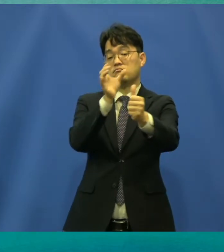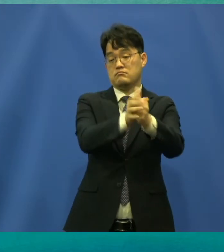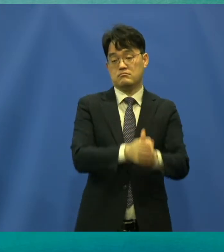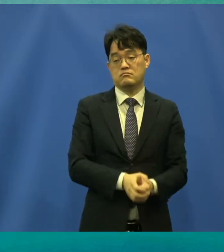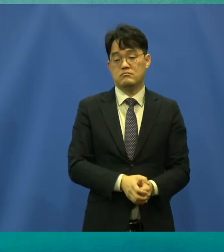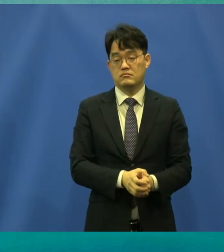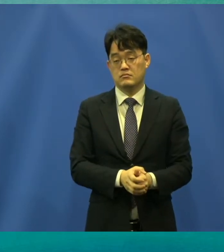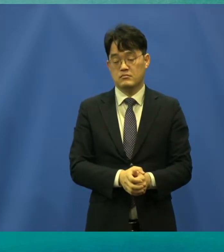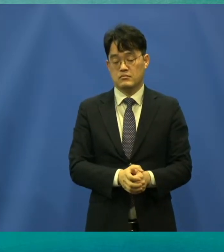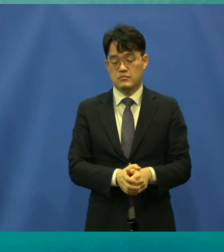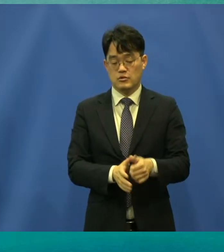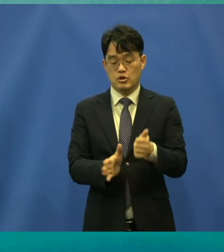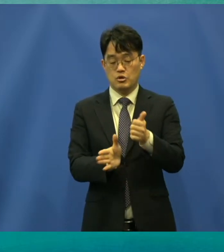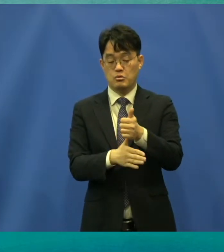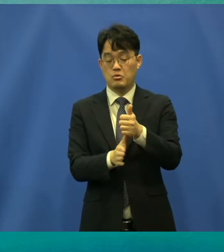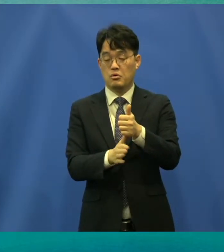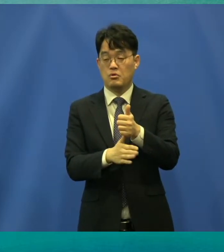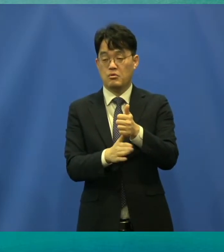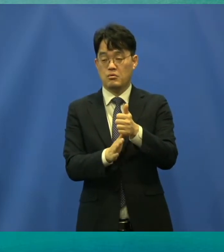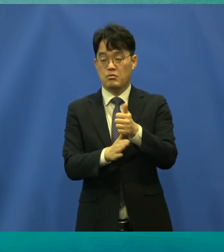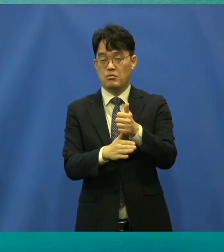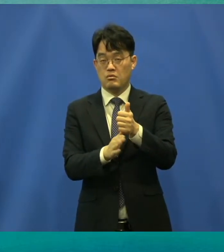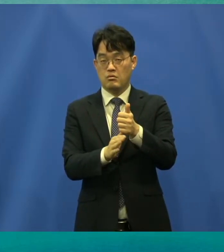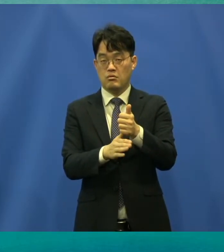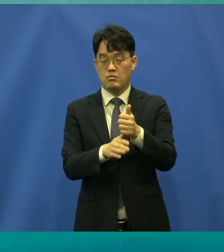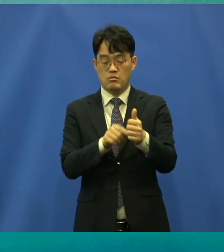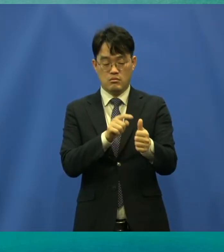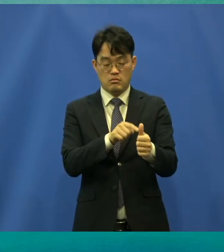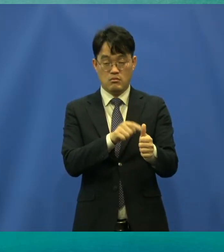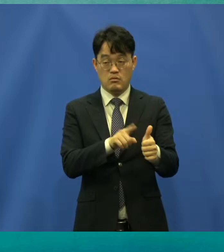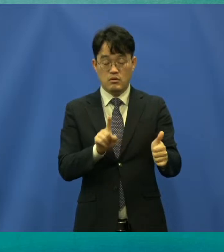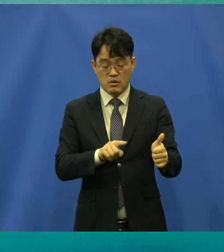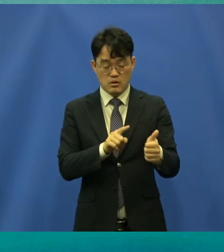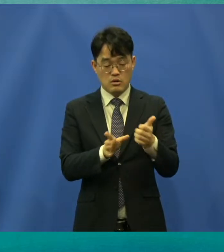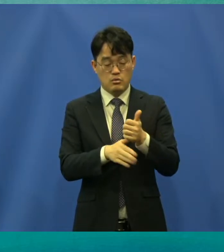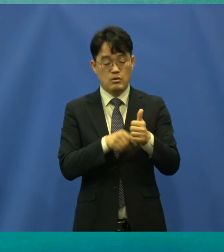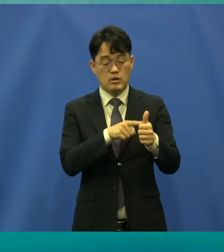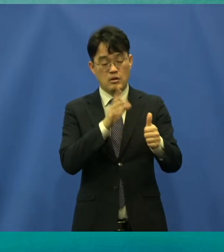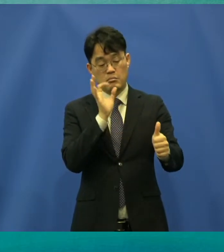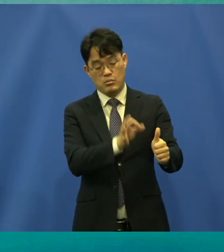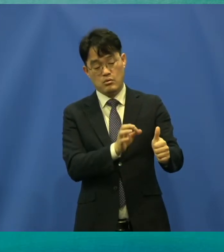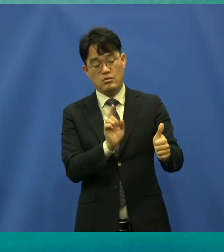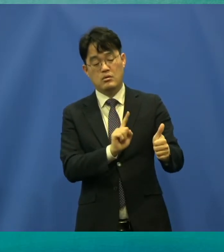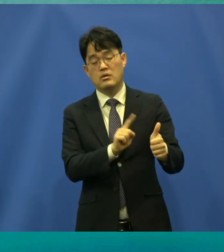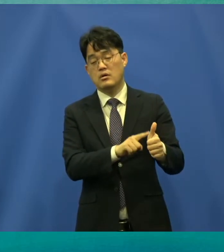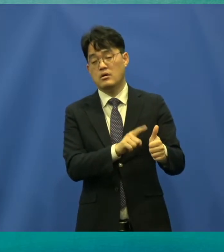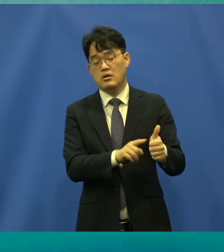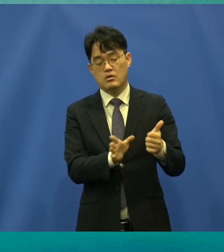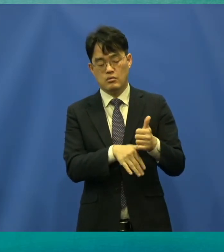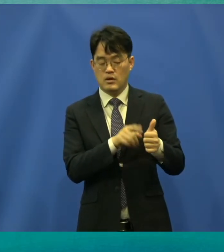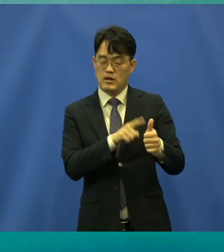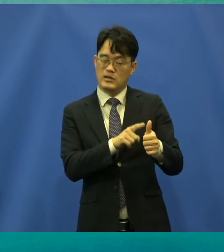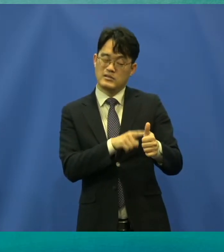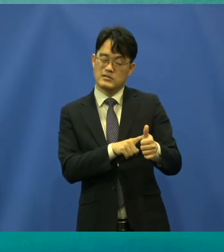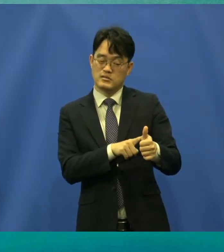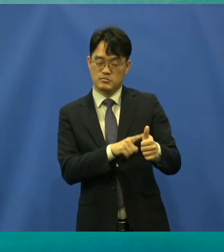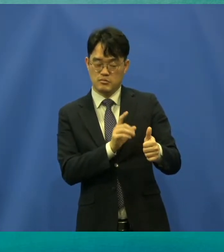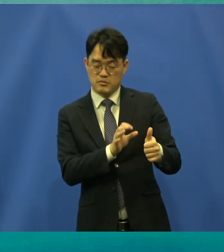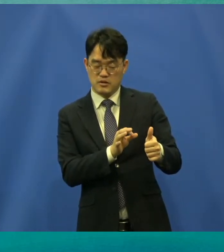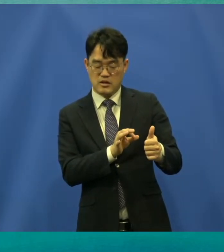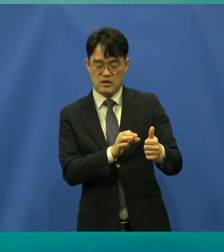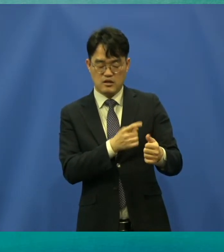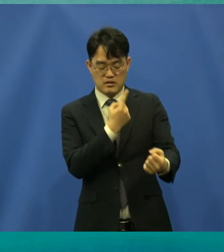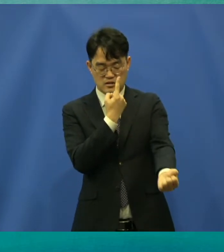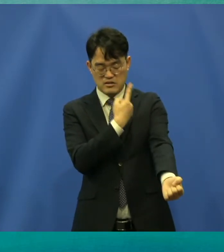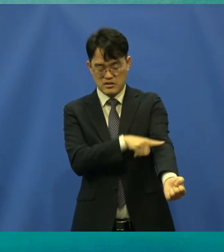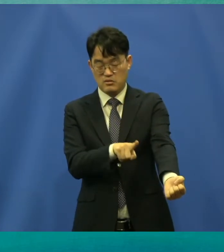사장에 가서 지금 빨리 얘기를 해야 되는데 입이 건질건질한데 참습니다. 사장에 가서 또 얘기를 할 거를 남겨둬야 되기